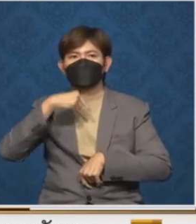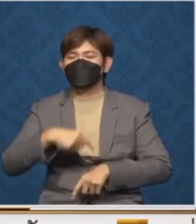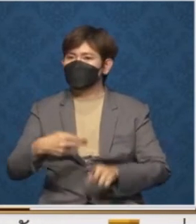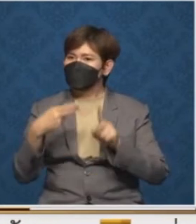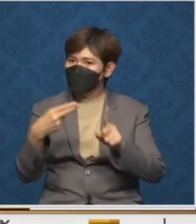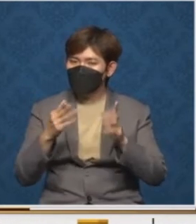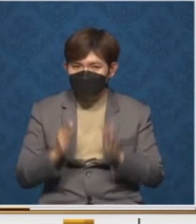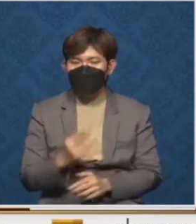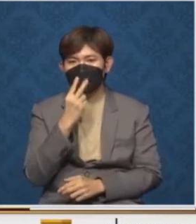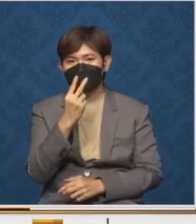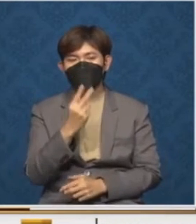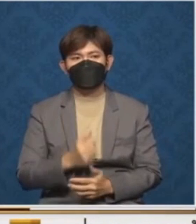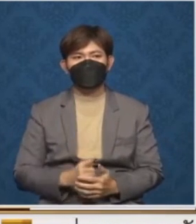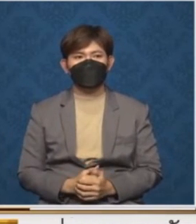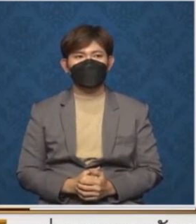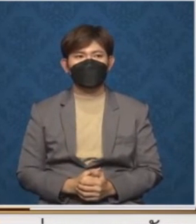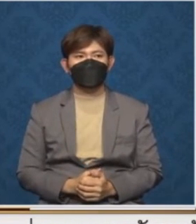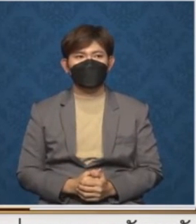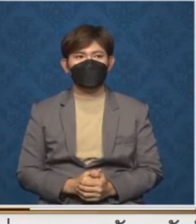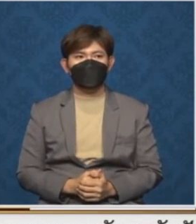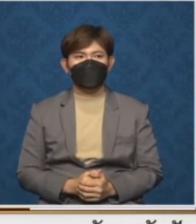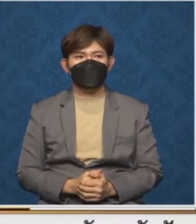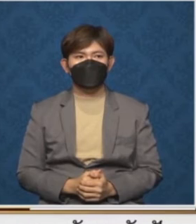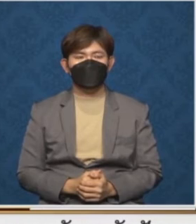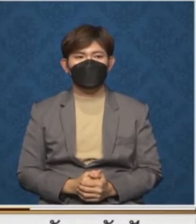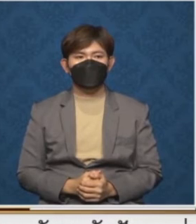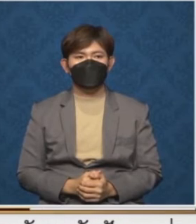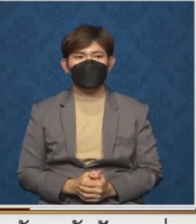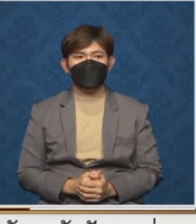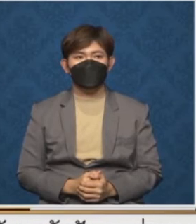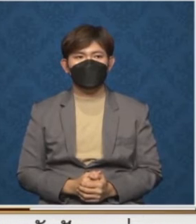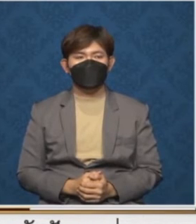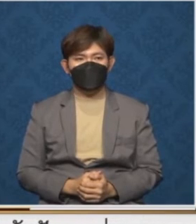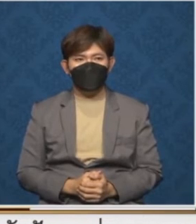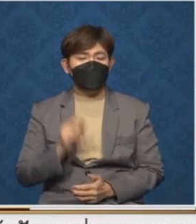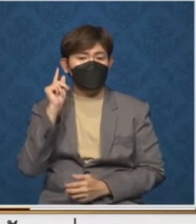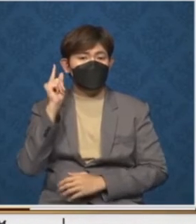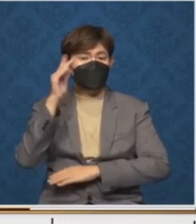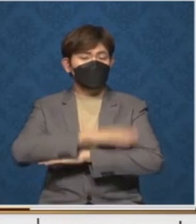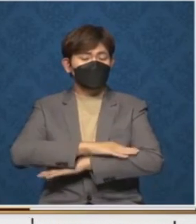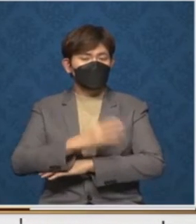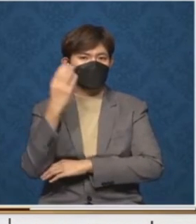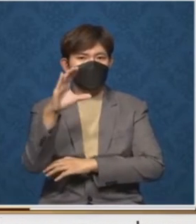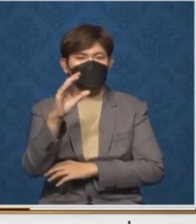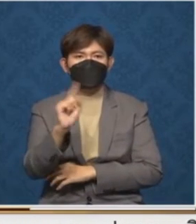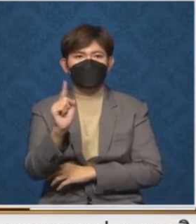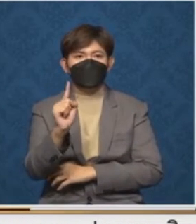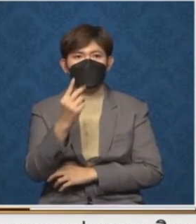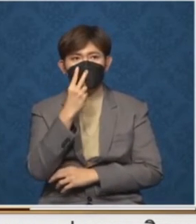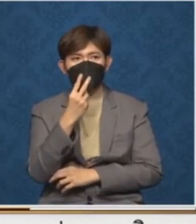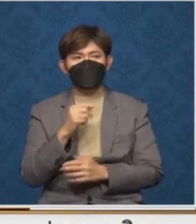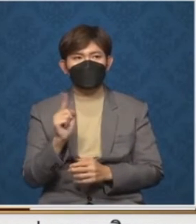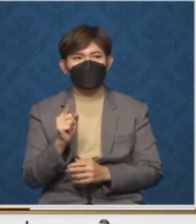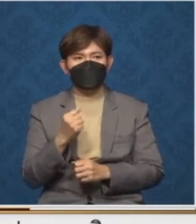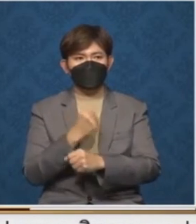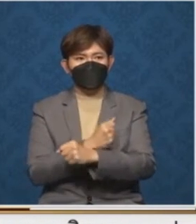อกแล้วว่าจ่ายเงินชดเชย อเมริกา ญี่ปุ่ อักฤษ ฟรังเศษเขาจ่ายโดยโรงทันทีหมด จ่ายเง